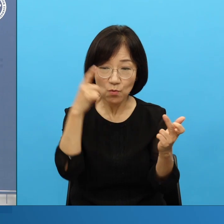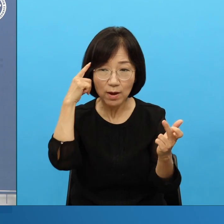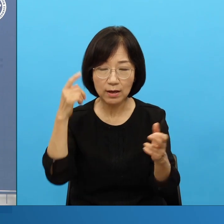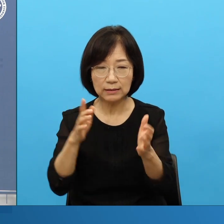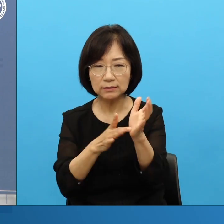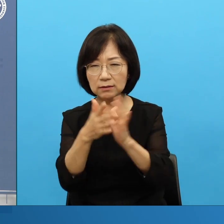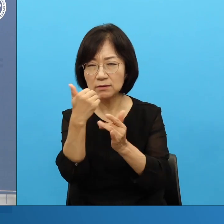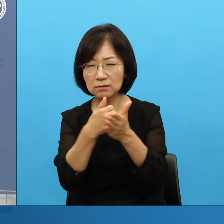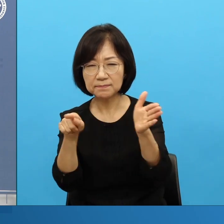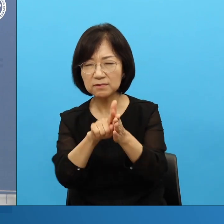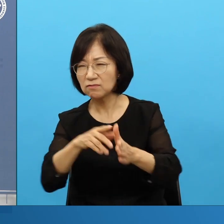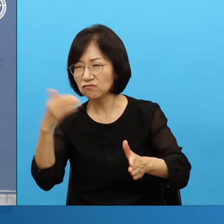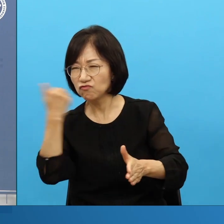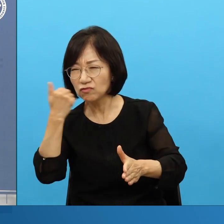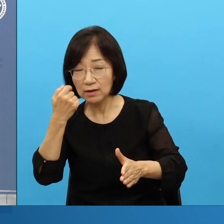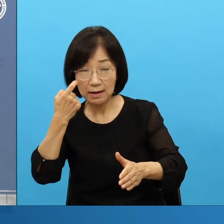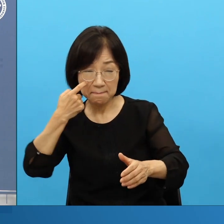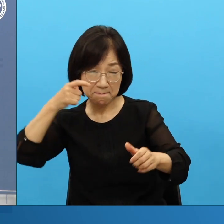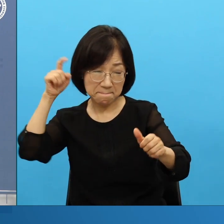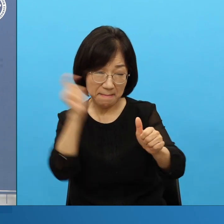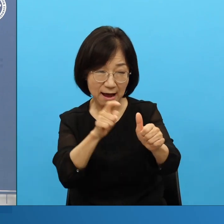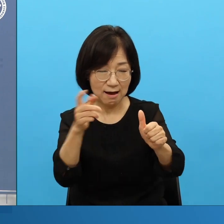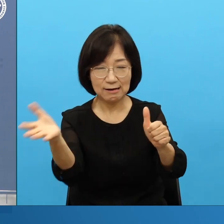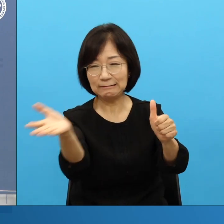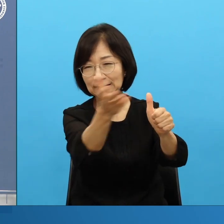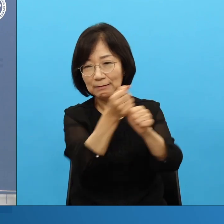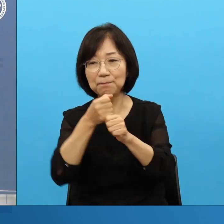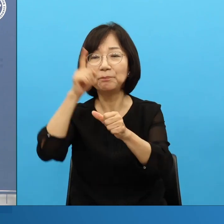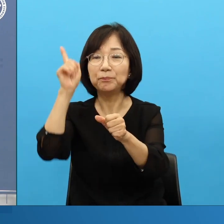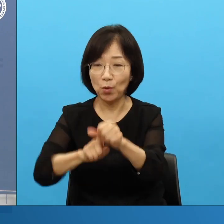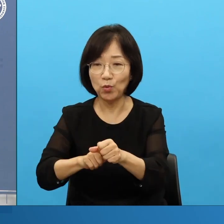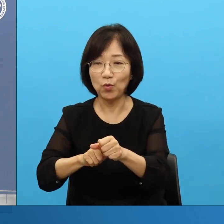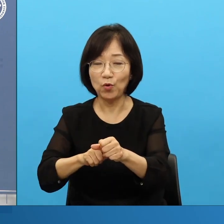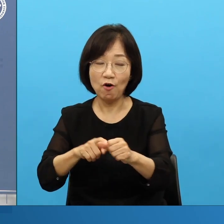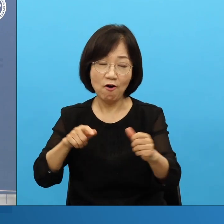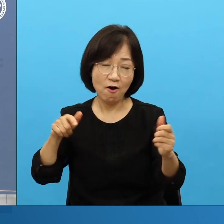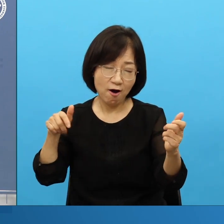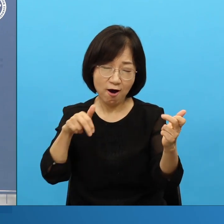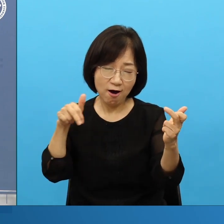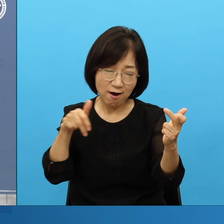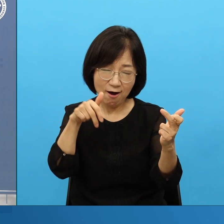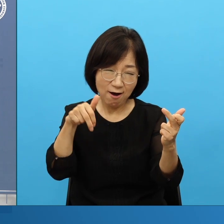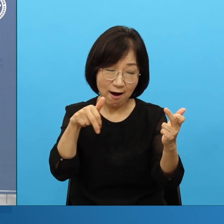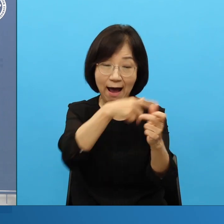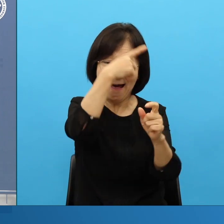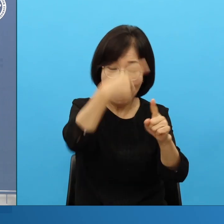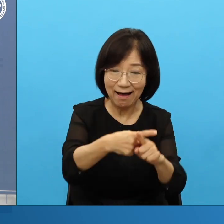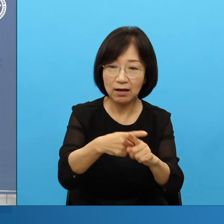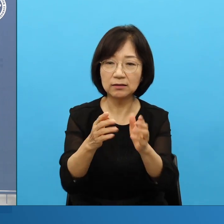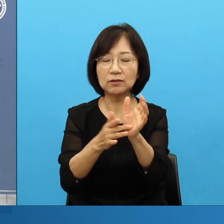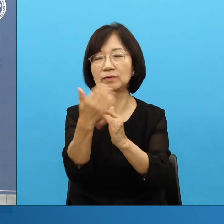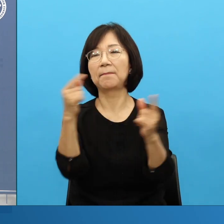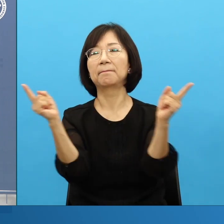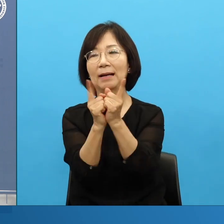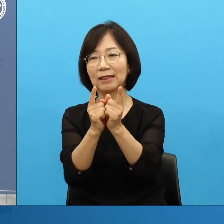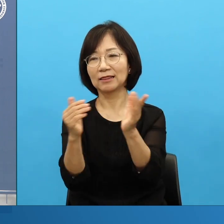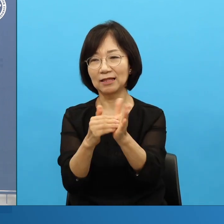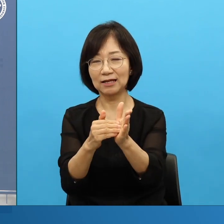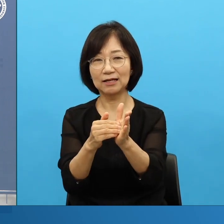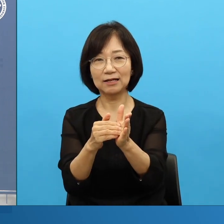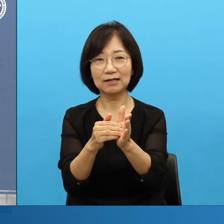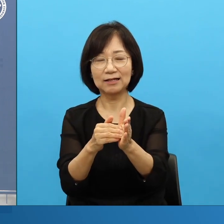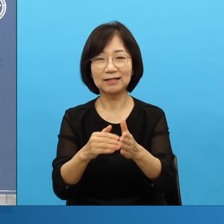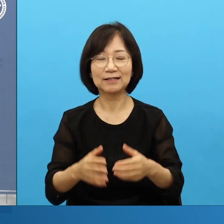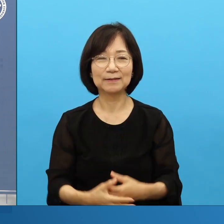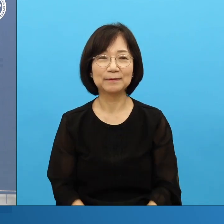Damascus trying to go and find and capture Jesus. 야, 어떤 사람은 그럽니까 여러분? 남의 집에 도둑질하고 하는데